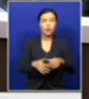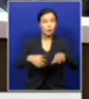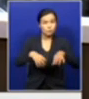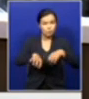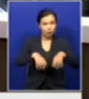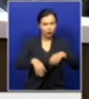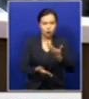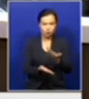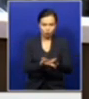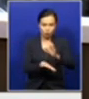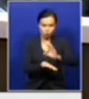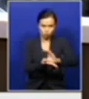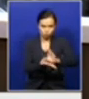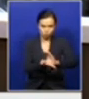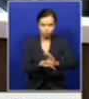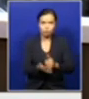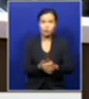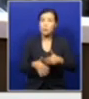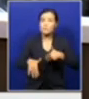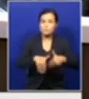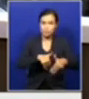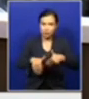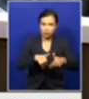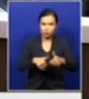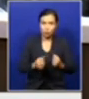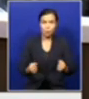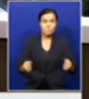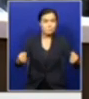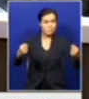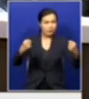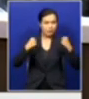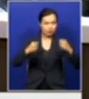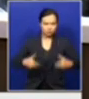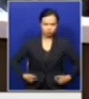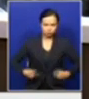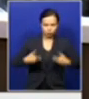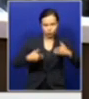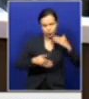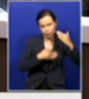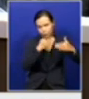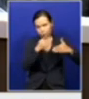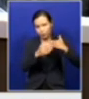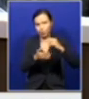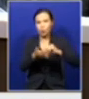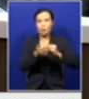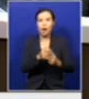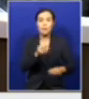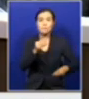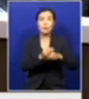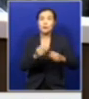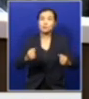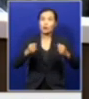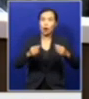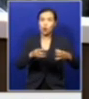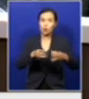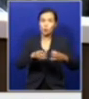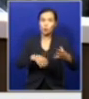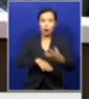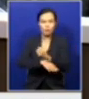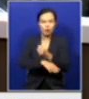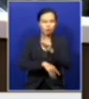งบไปแล้วค่ะต้องให้ประชาชนเกิดพลังในการดำเนินชีวิตไม่ใช่สร้างพลังของพรรคการเมืองบางพรรค